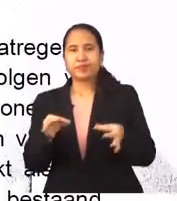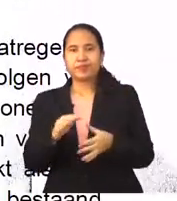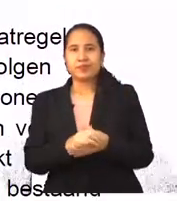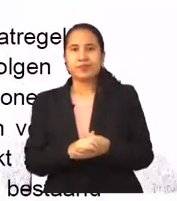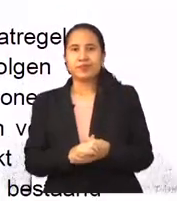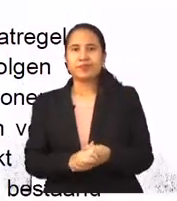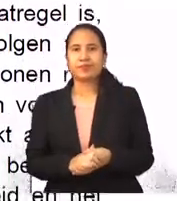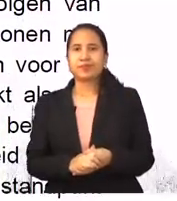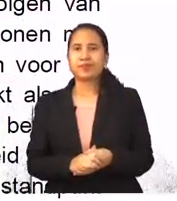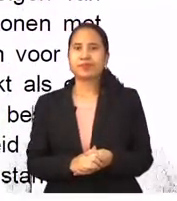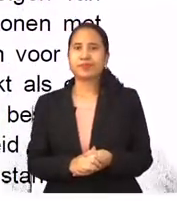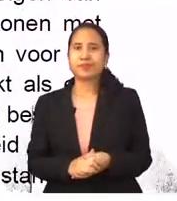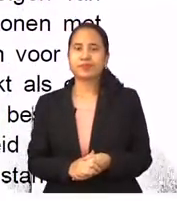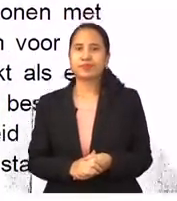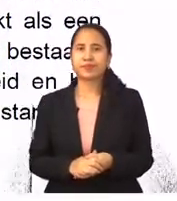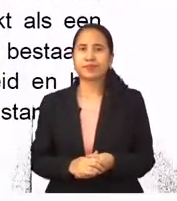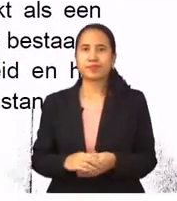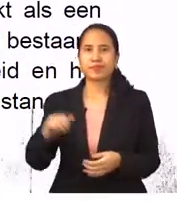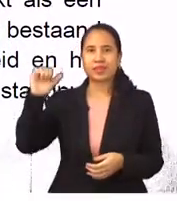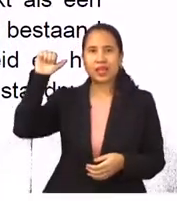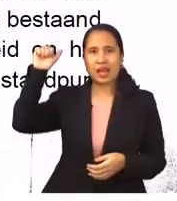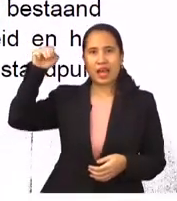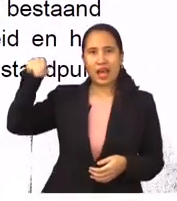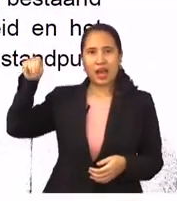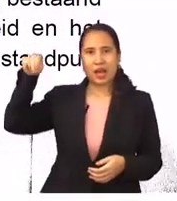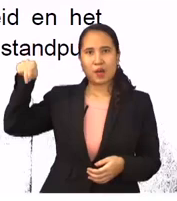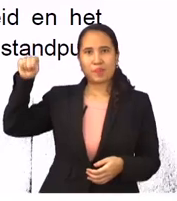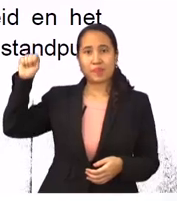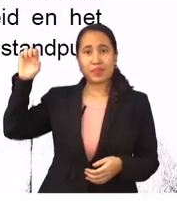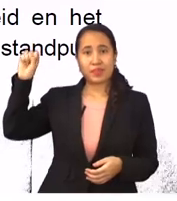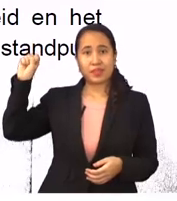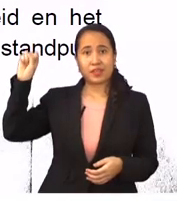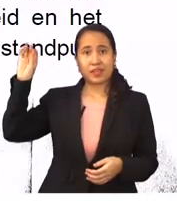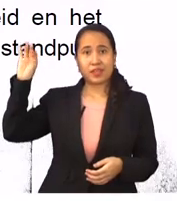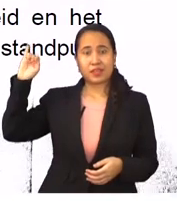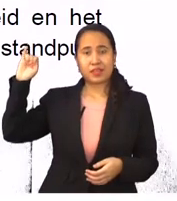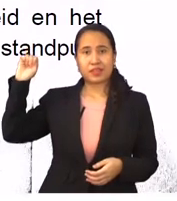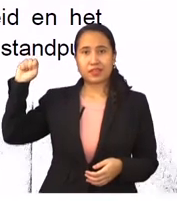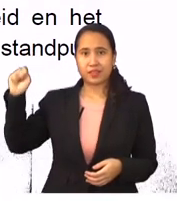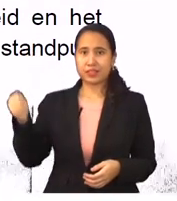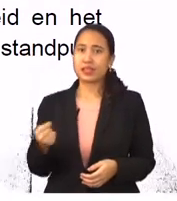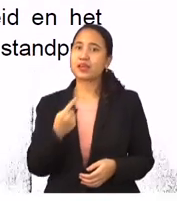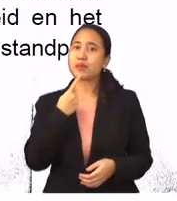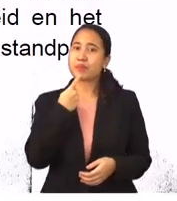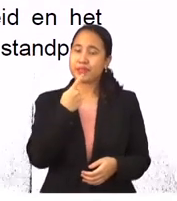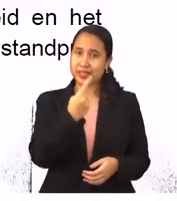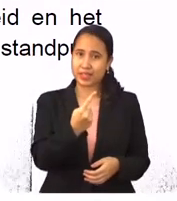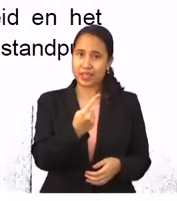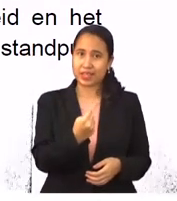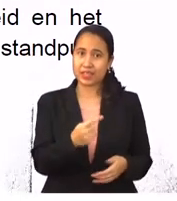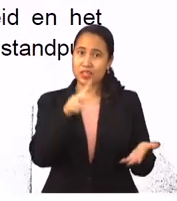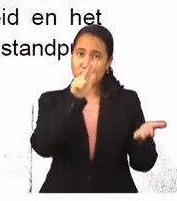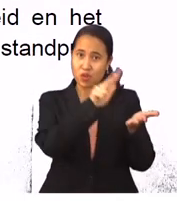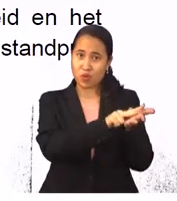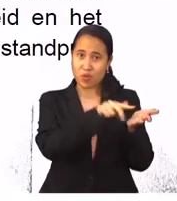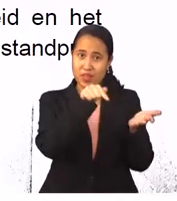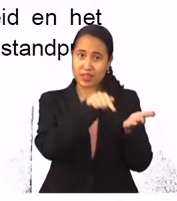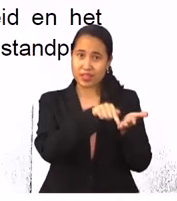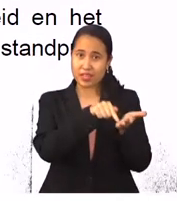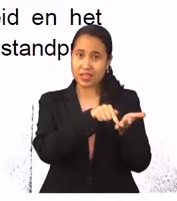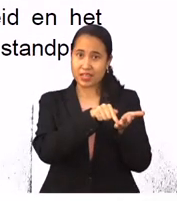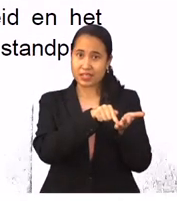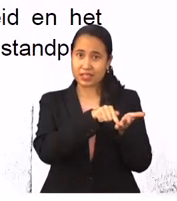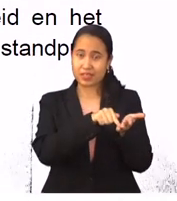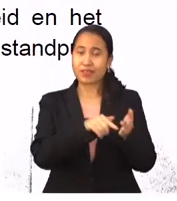amnestie. Amnestie kan worden omschreven als een algemene verklaring, een wet, krachtens welke opgeheven worden